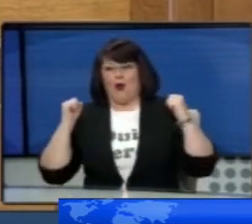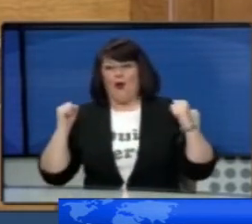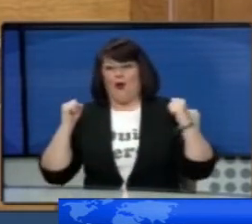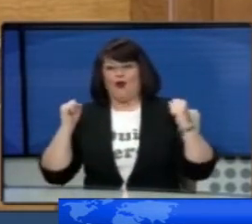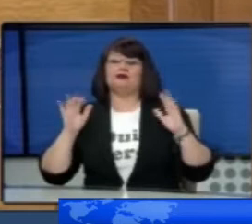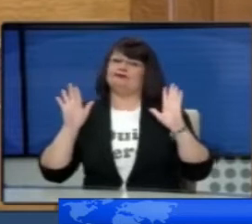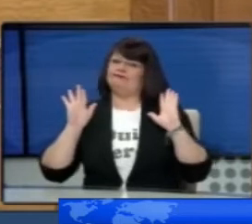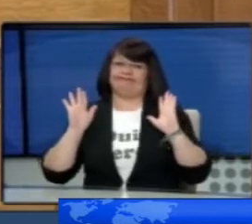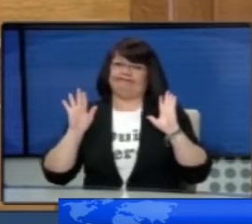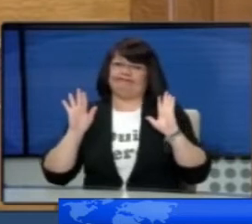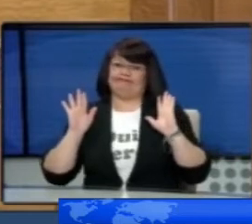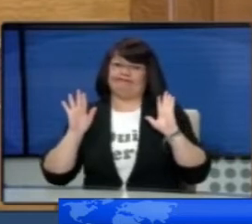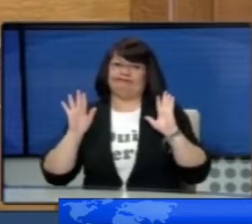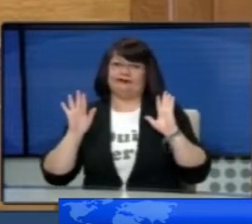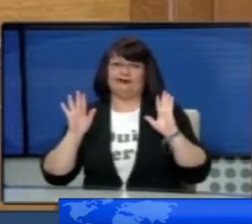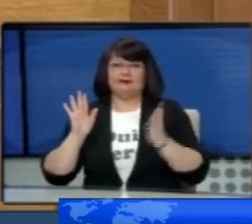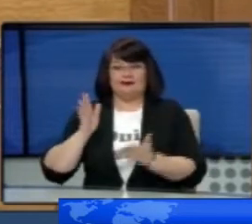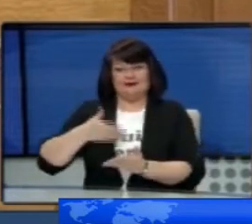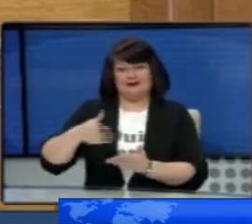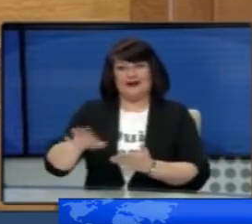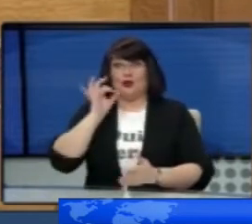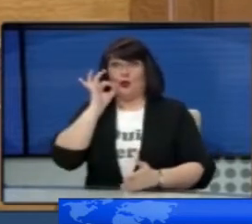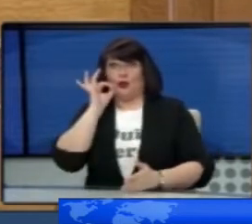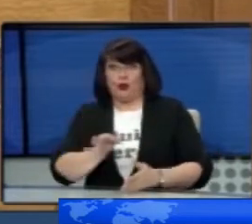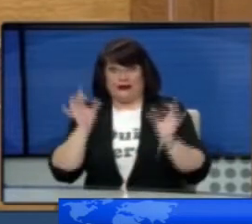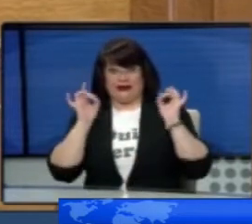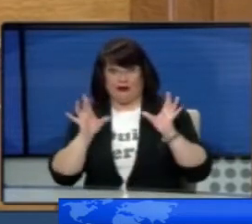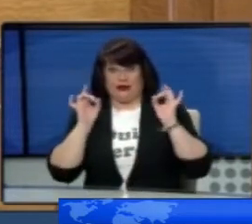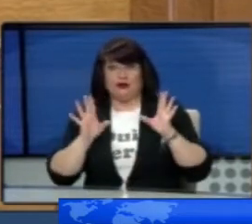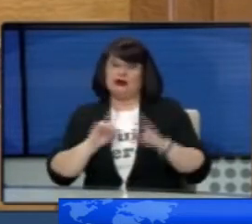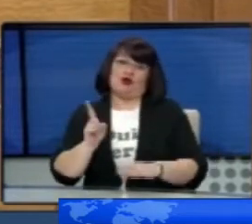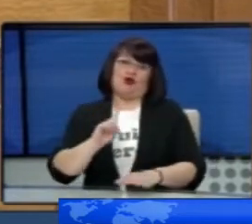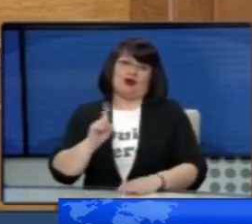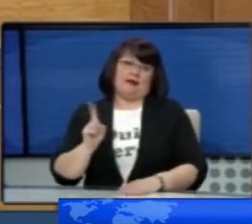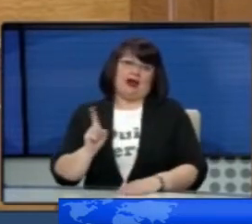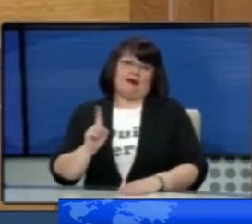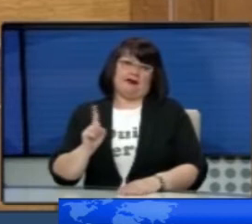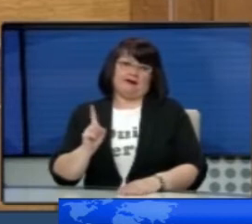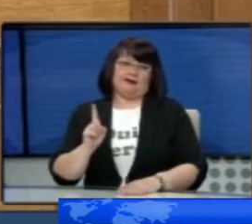να αποφεύγουμε τους ανέξοδους μηδενισμούς. Και αυτό